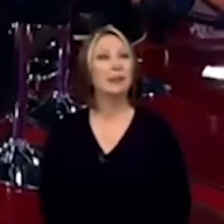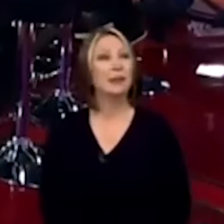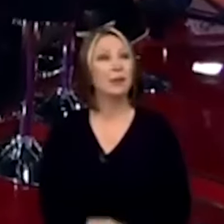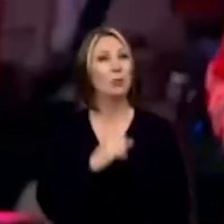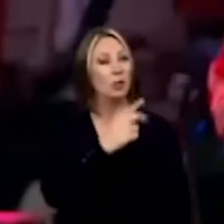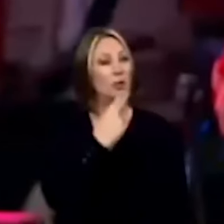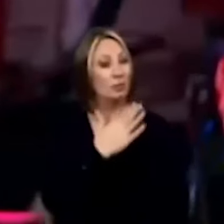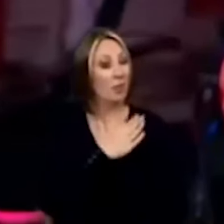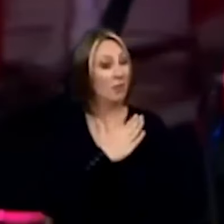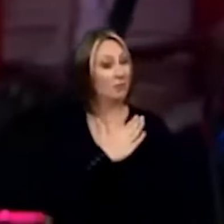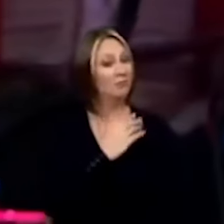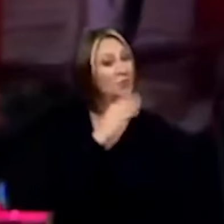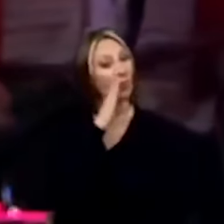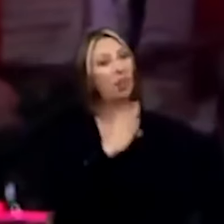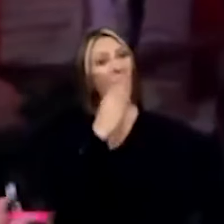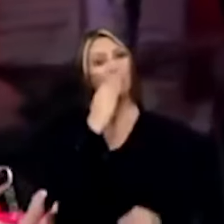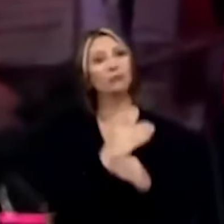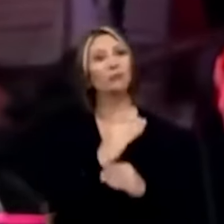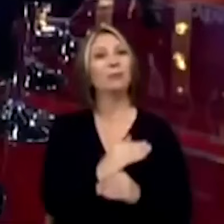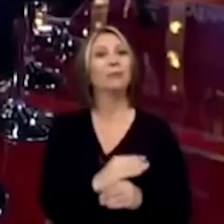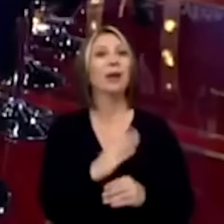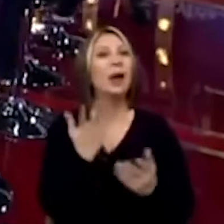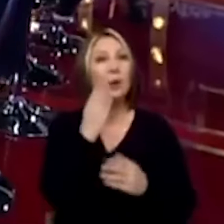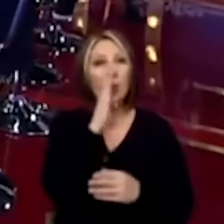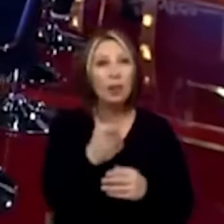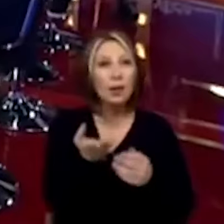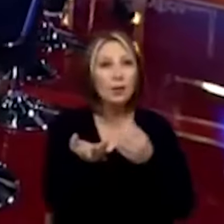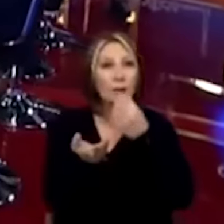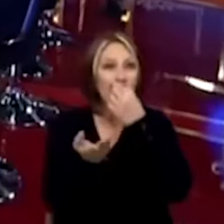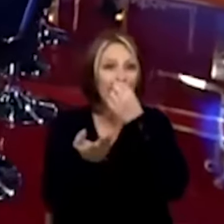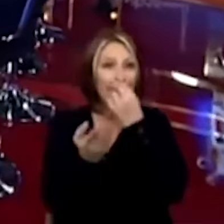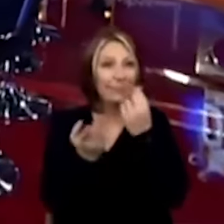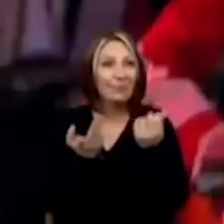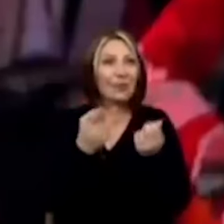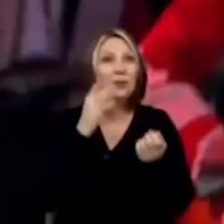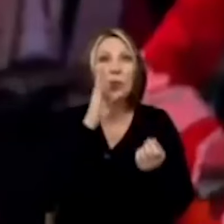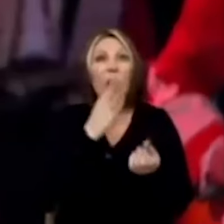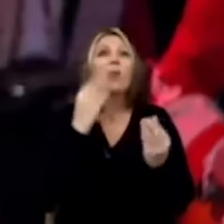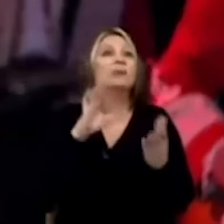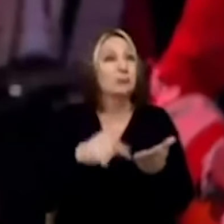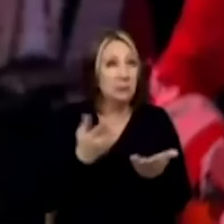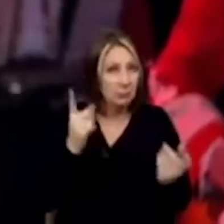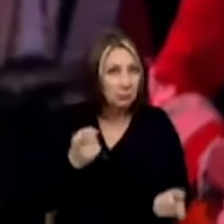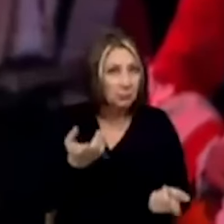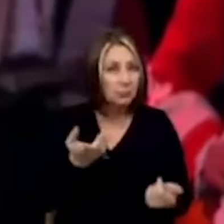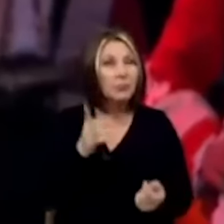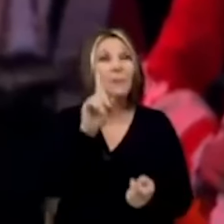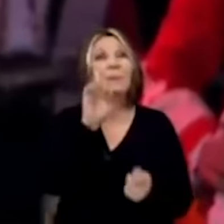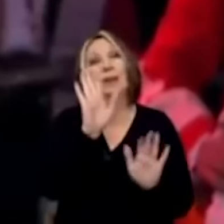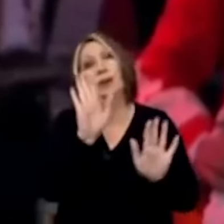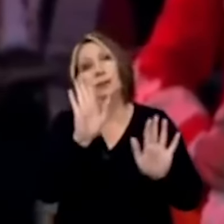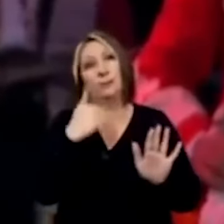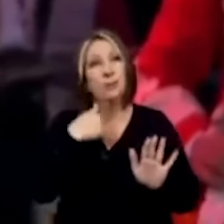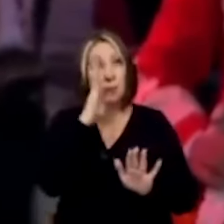Hayır. Bu kadın benim ve kurallara uyacağım. Evet, öyle değil mi? Hangi kurallar? Kural olmasa imza atar mıyız? Niye imza? Bir dakika, biz bir